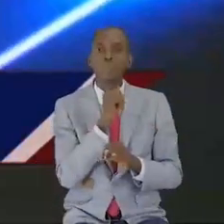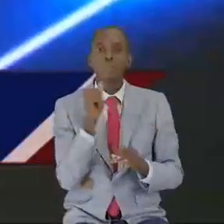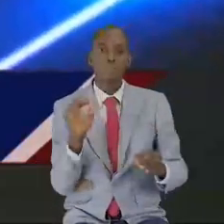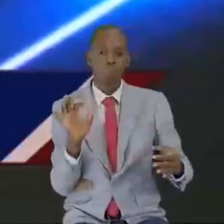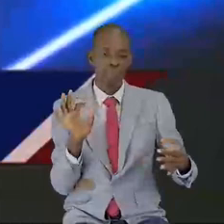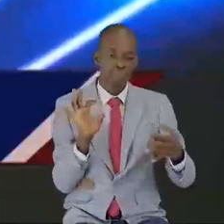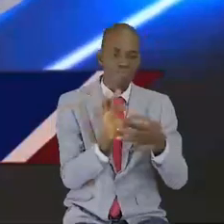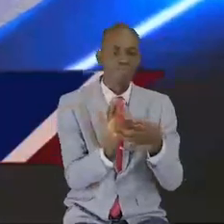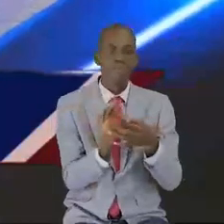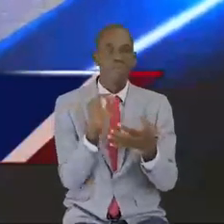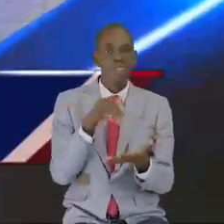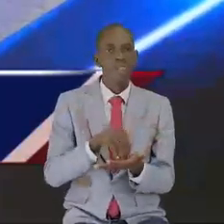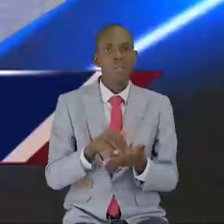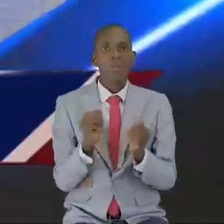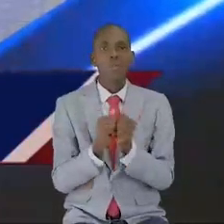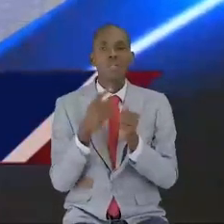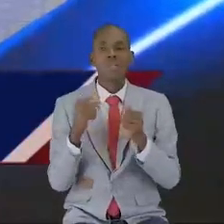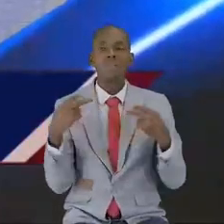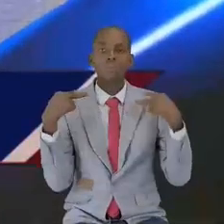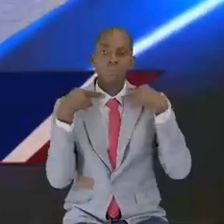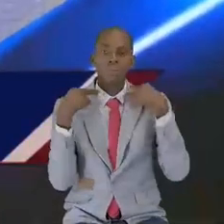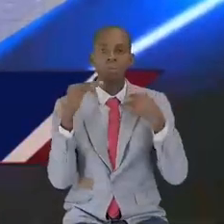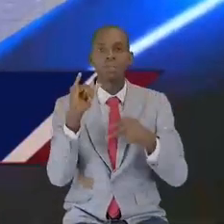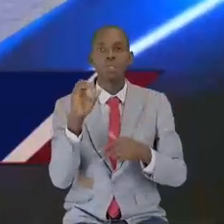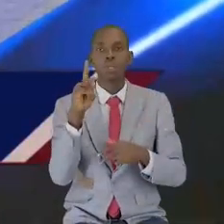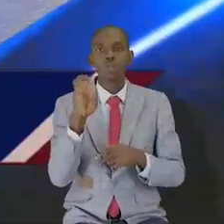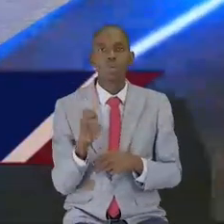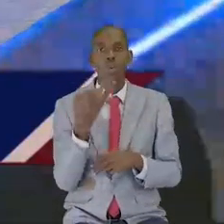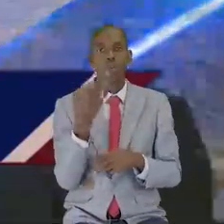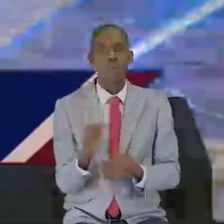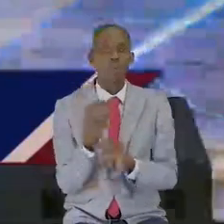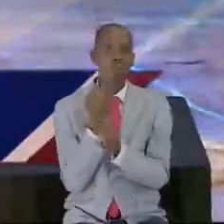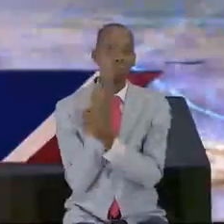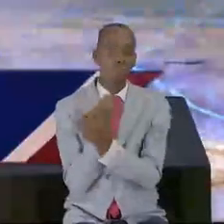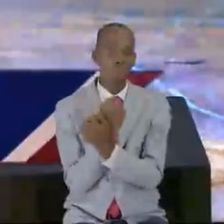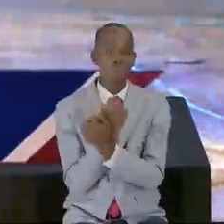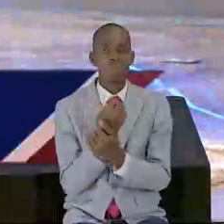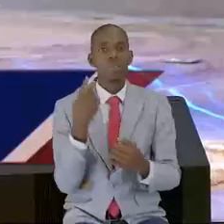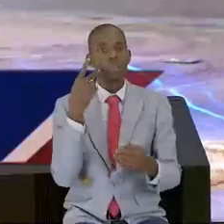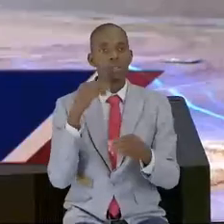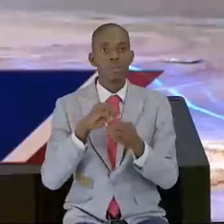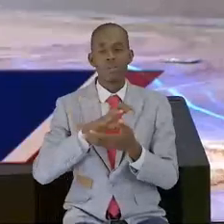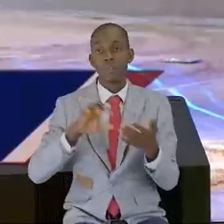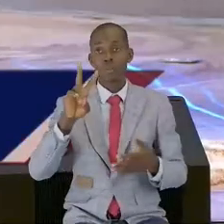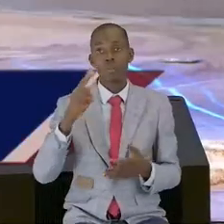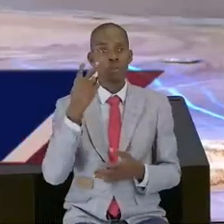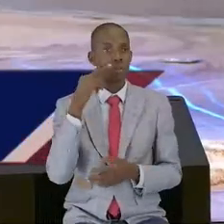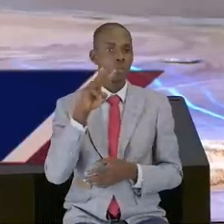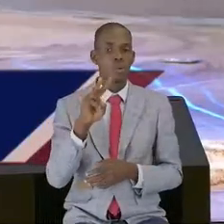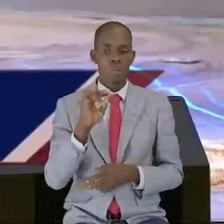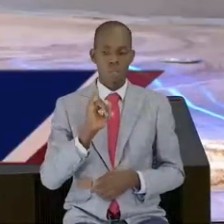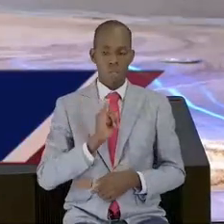C'est pour la liberté que Christ nous a affranchis. Demeurez donc fermes et ne vous laissez pas mettre de nouveau sous le joug de la